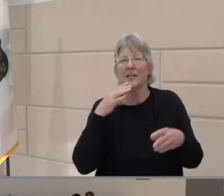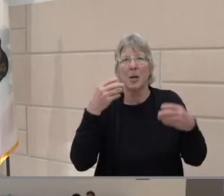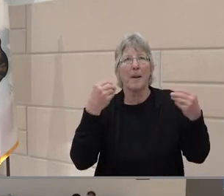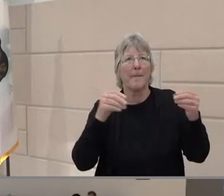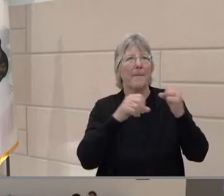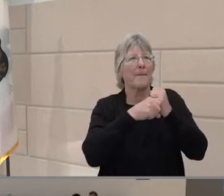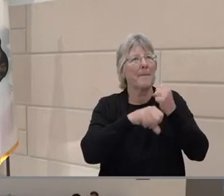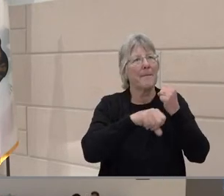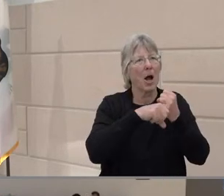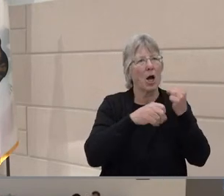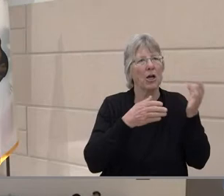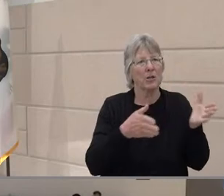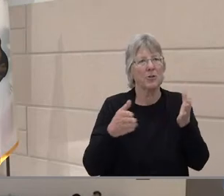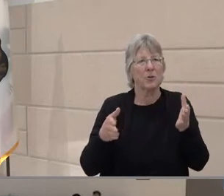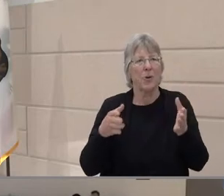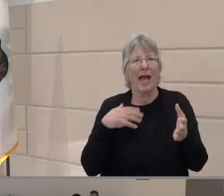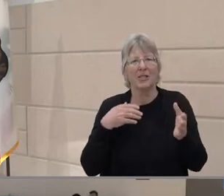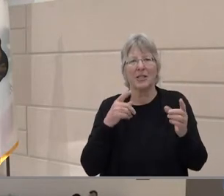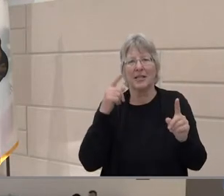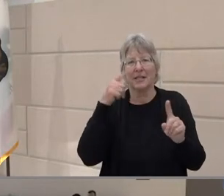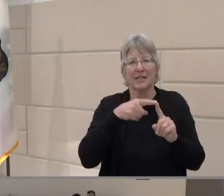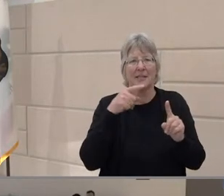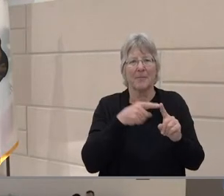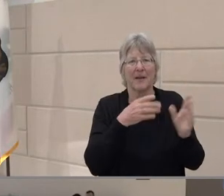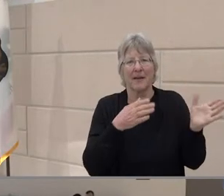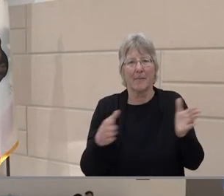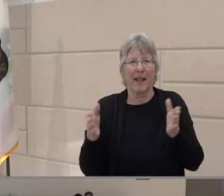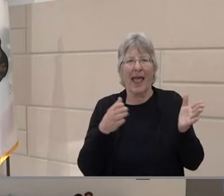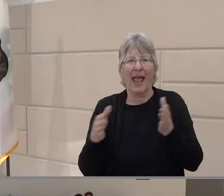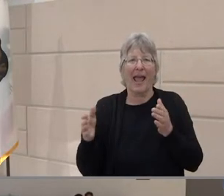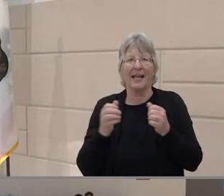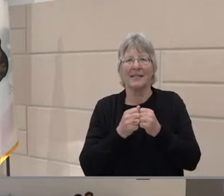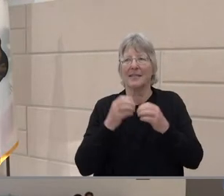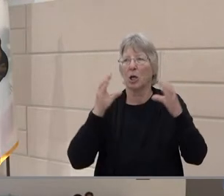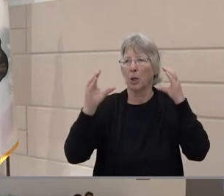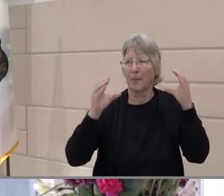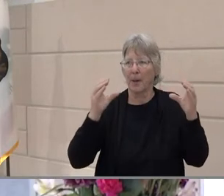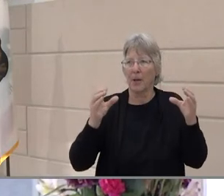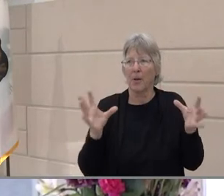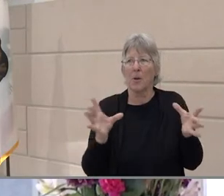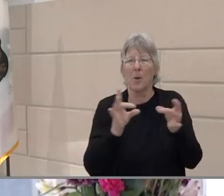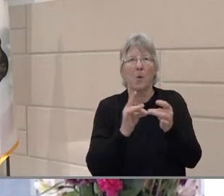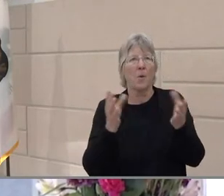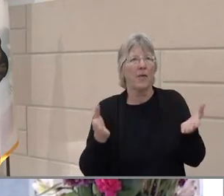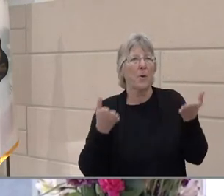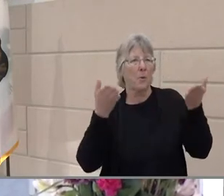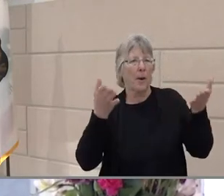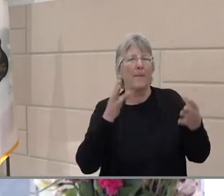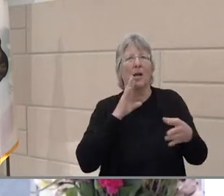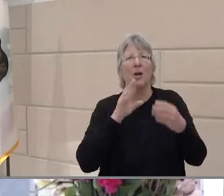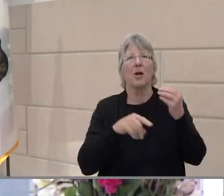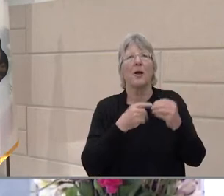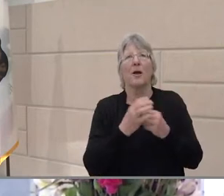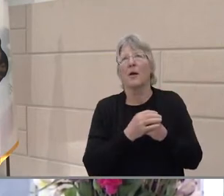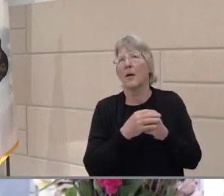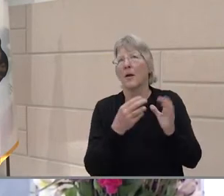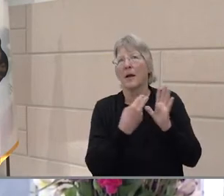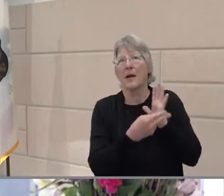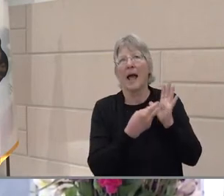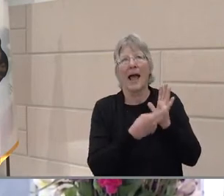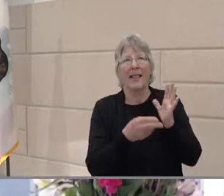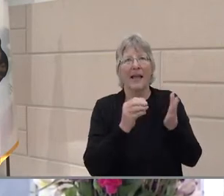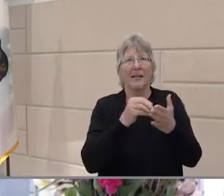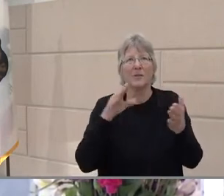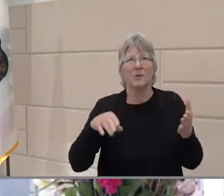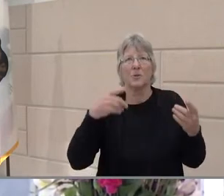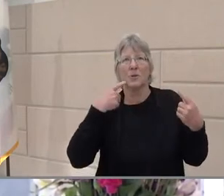អសំឡេងគាត់ខ្សោយណាស់បាទពិបាកស្ដាប់នេះគឺវាតកតងនឹង